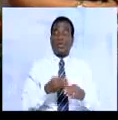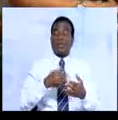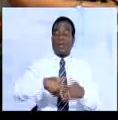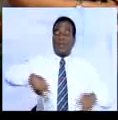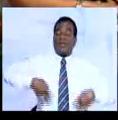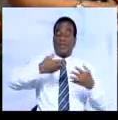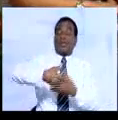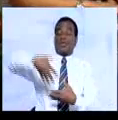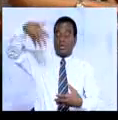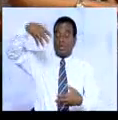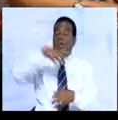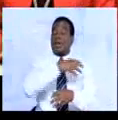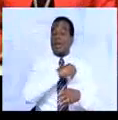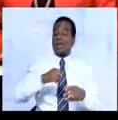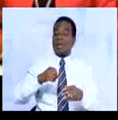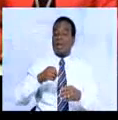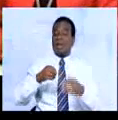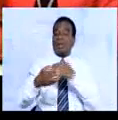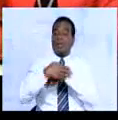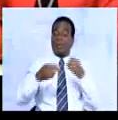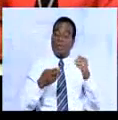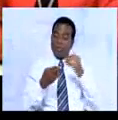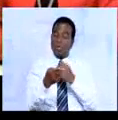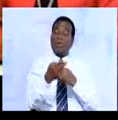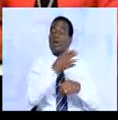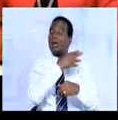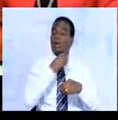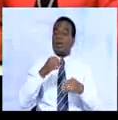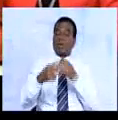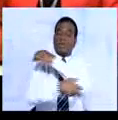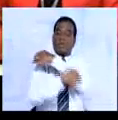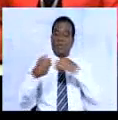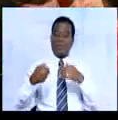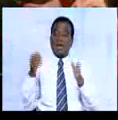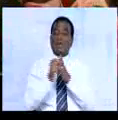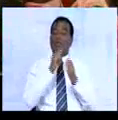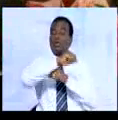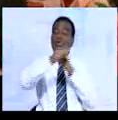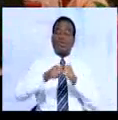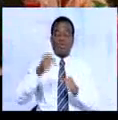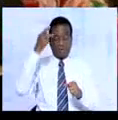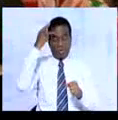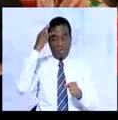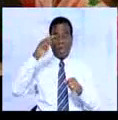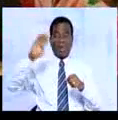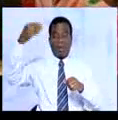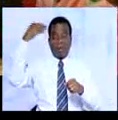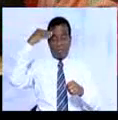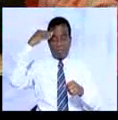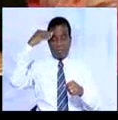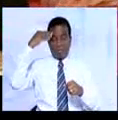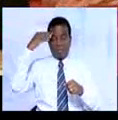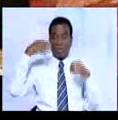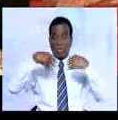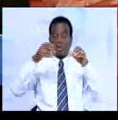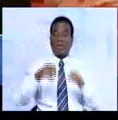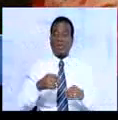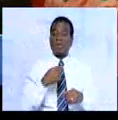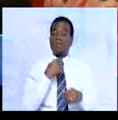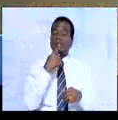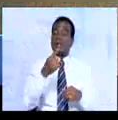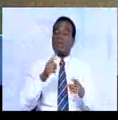du commerce extérieur, les tracasseries administratives et la fraude. Face à toutes ces préoccupations, le ministre Jean-Louis Billon a rassuré